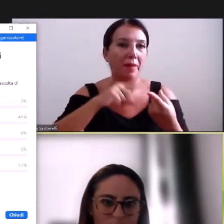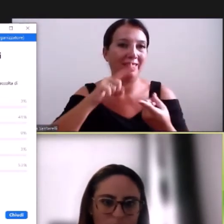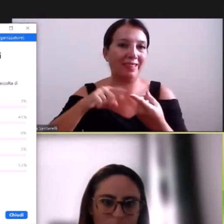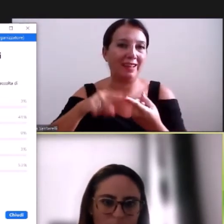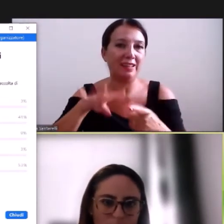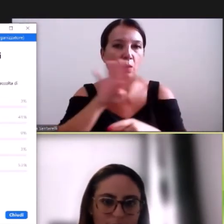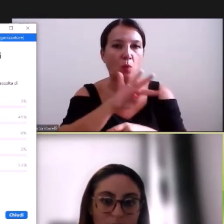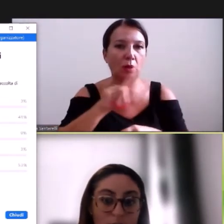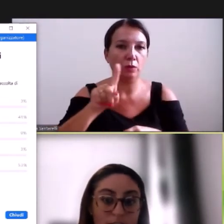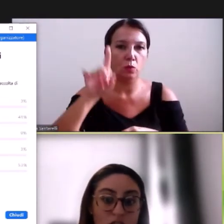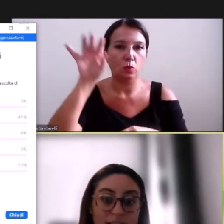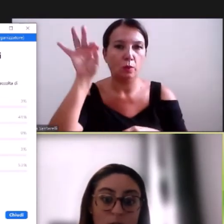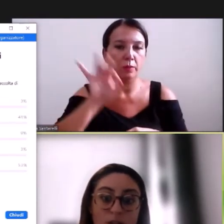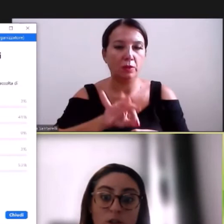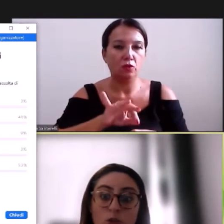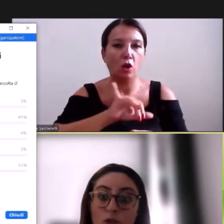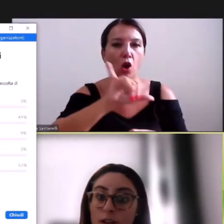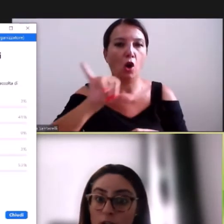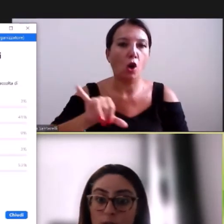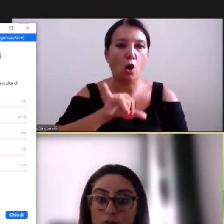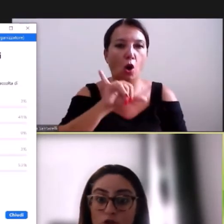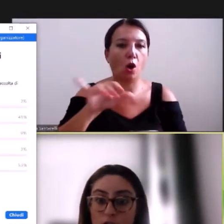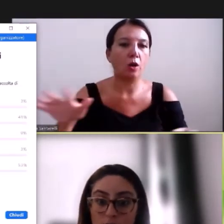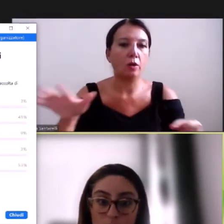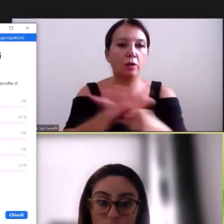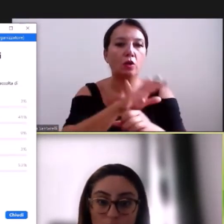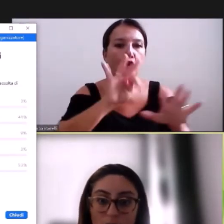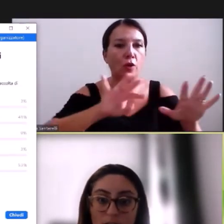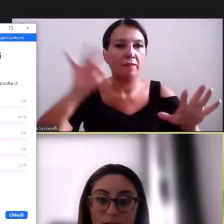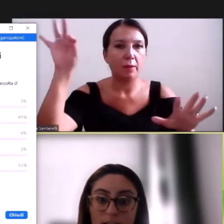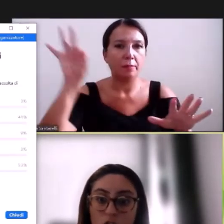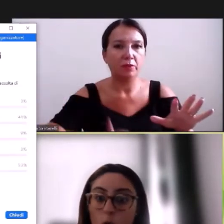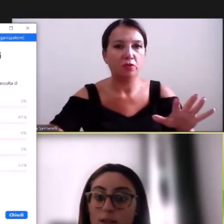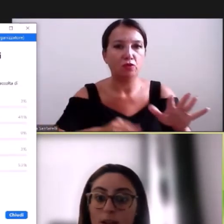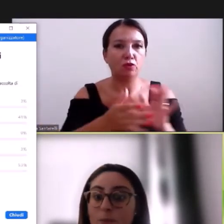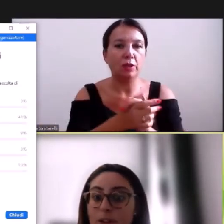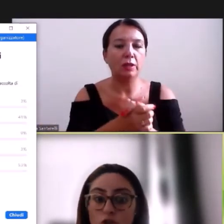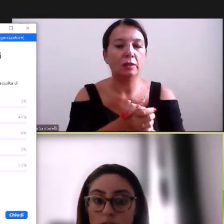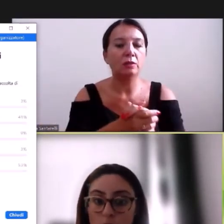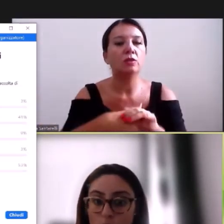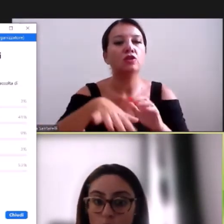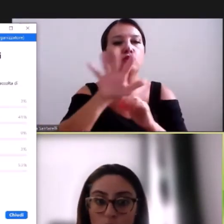41%, degli oli vegetali esausti solo nel 9% e nel